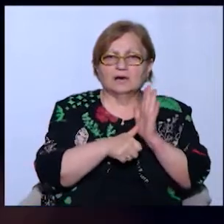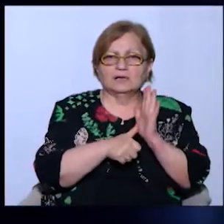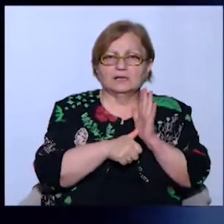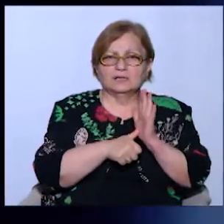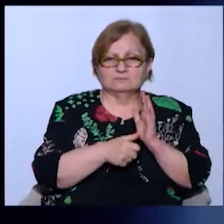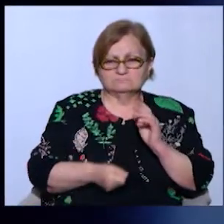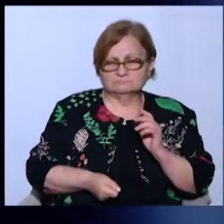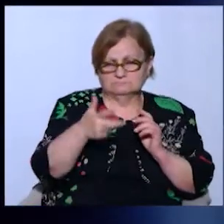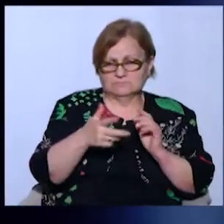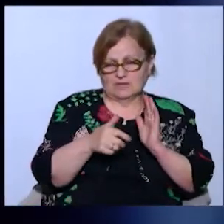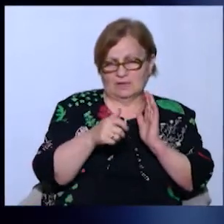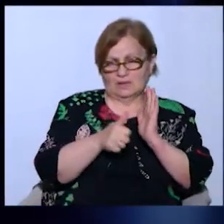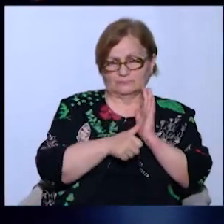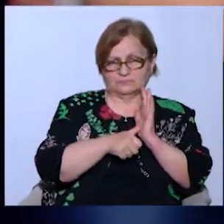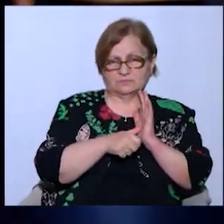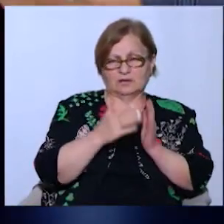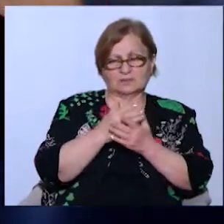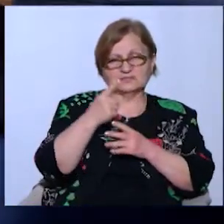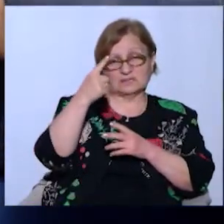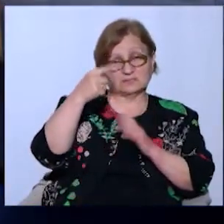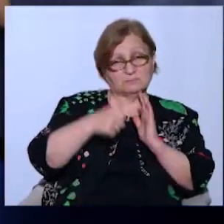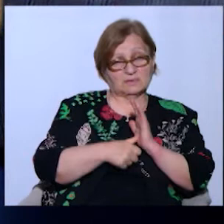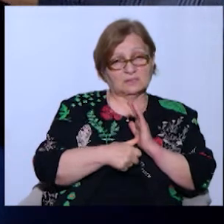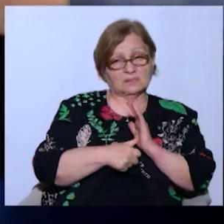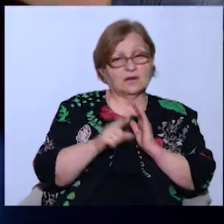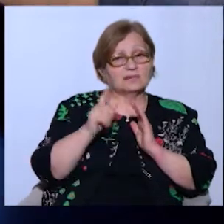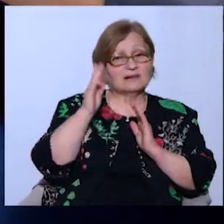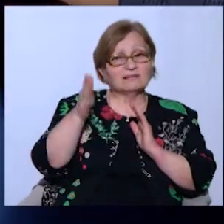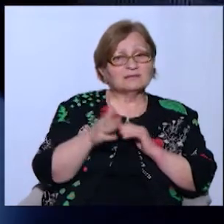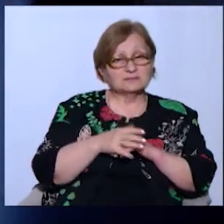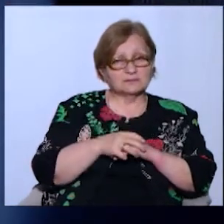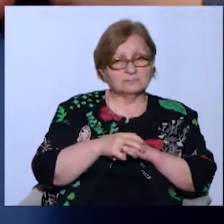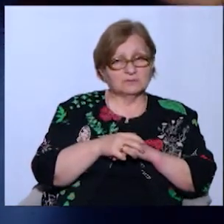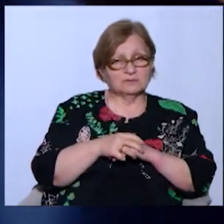კამათლის გაგორებაზე, არის 1-6. მაშასადამე რა იქნება